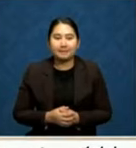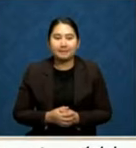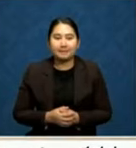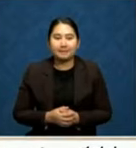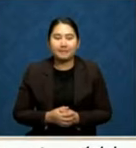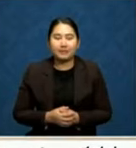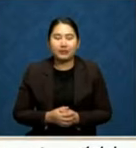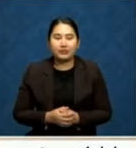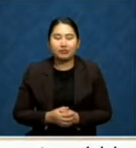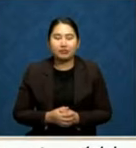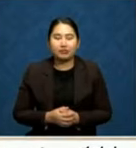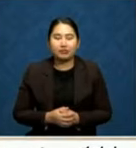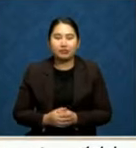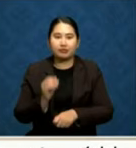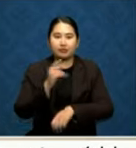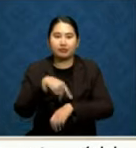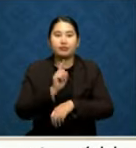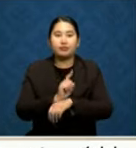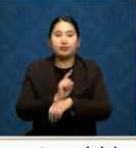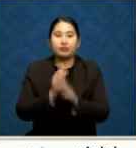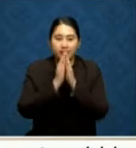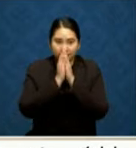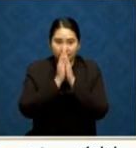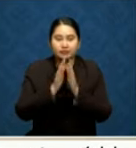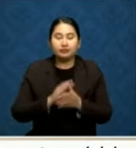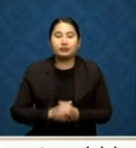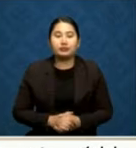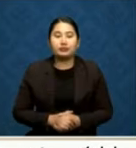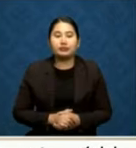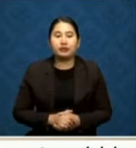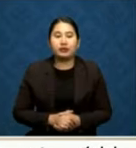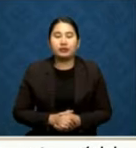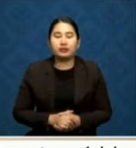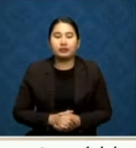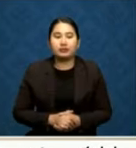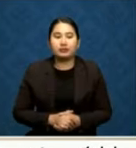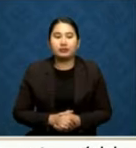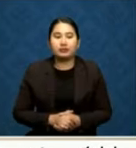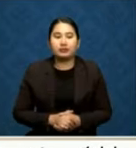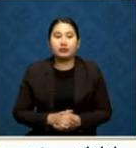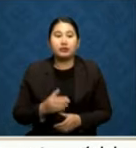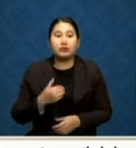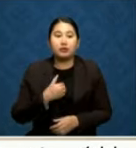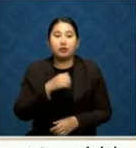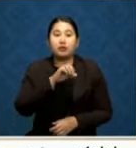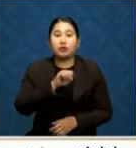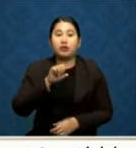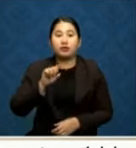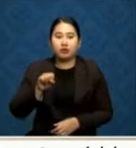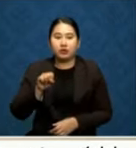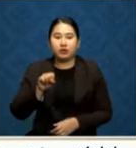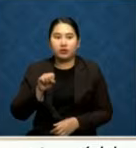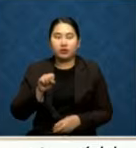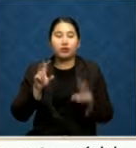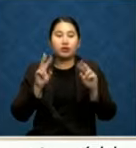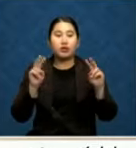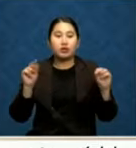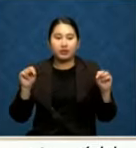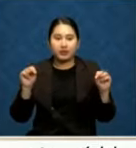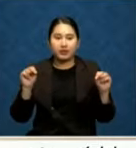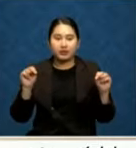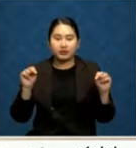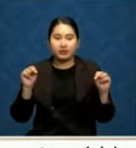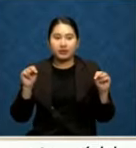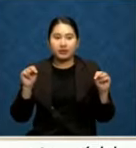เผี่ยนท่านประทานสภาพุทิวราษจะรัเกติคุณต้นยางครัสมาชิสภาพุทรรราษจะวด Nunะบุรีเข จ